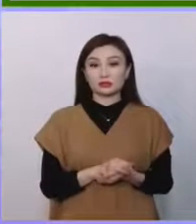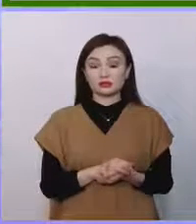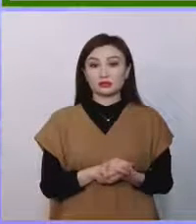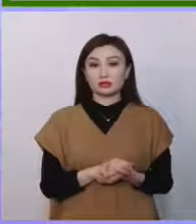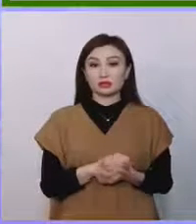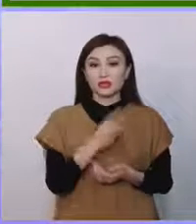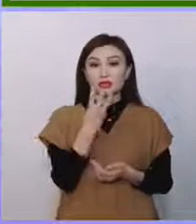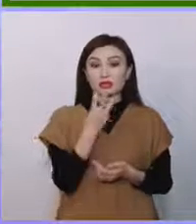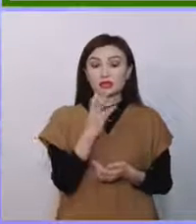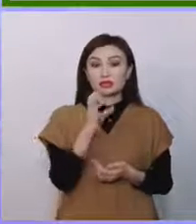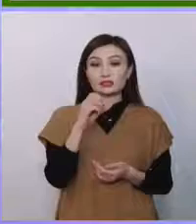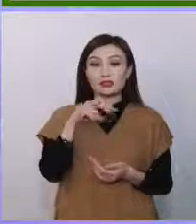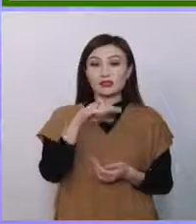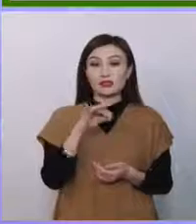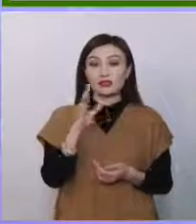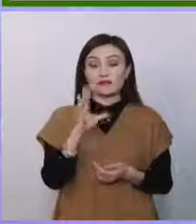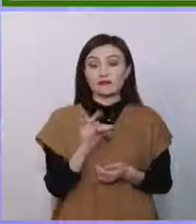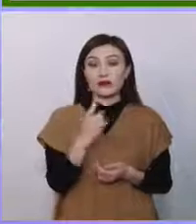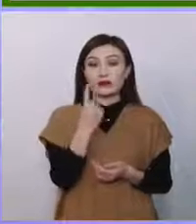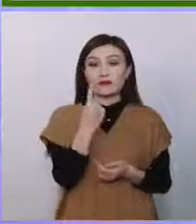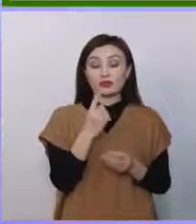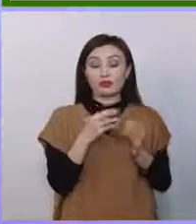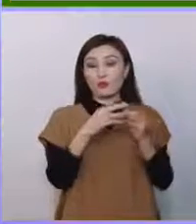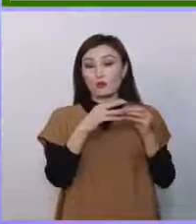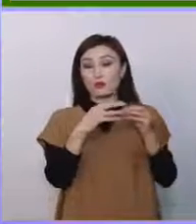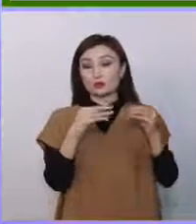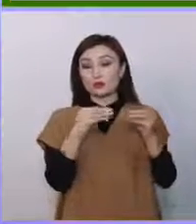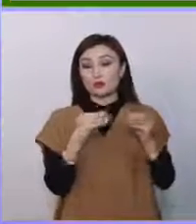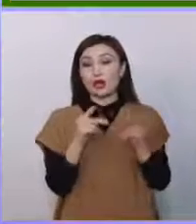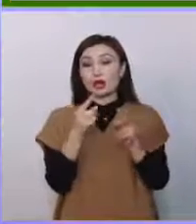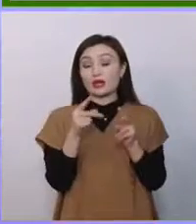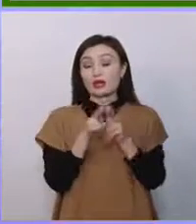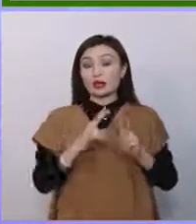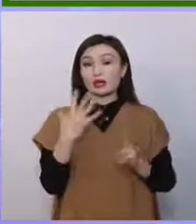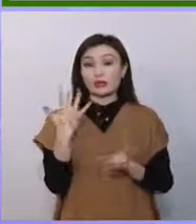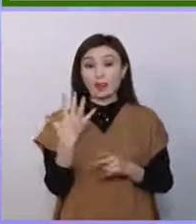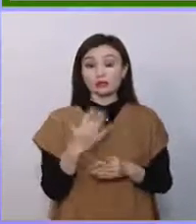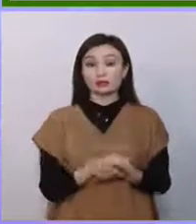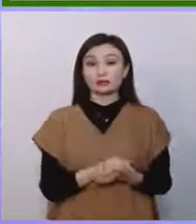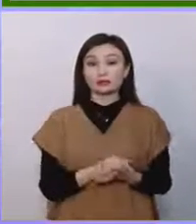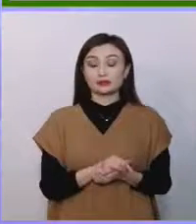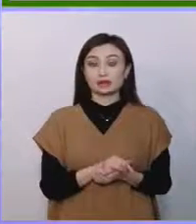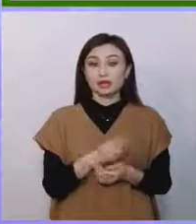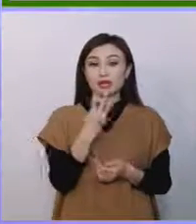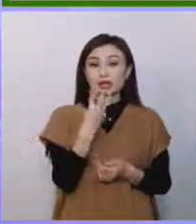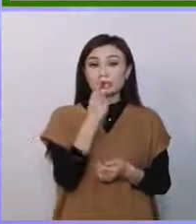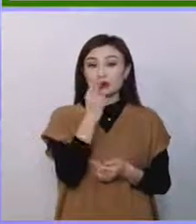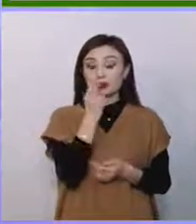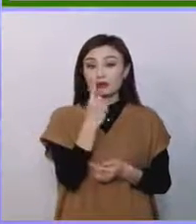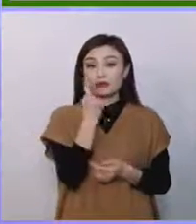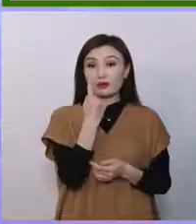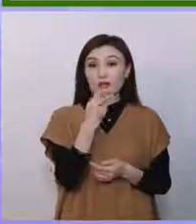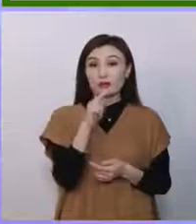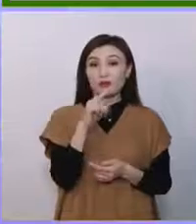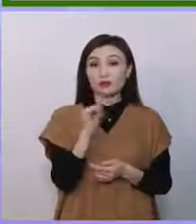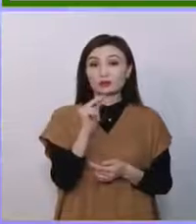три слева в одном пучки и таких пучков 53 клубники в одном